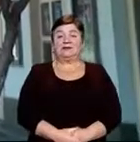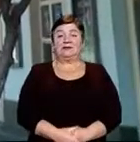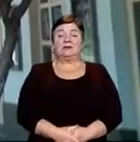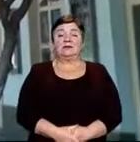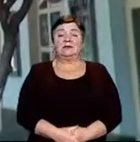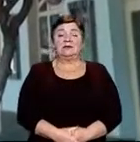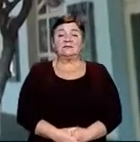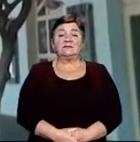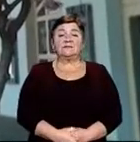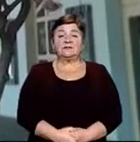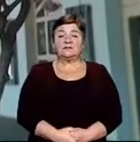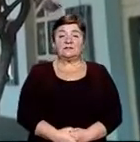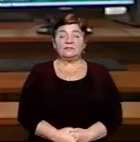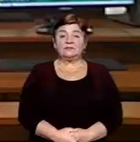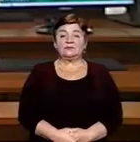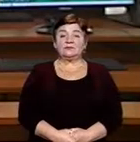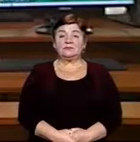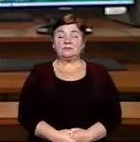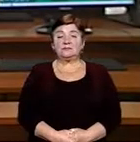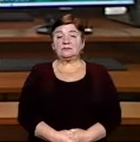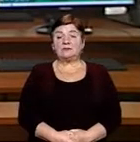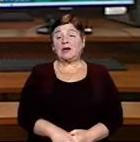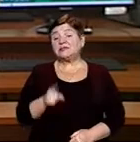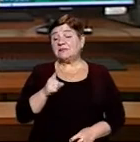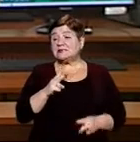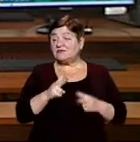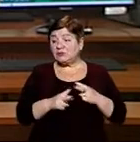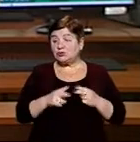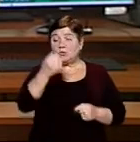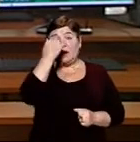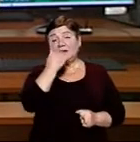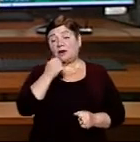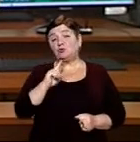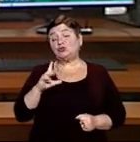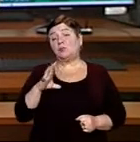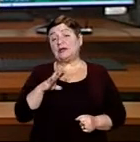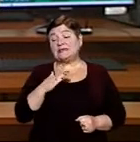Гісем. Новини на Суспільному. Цим